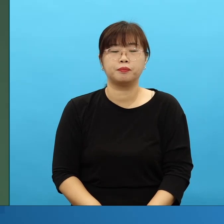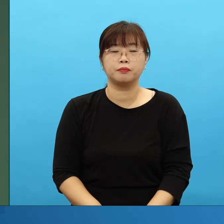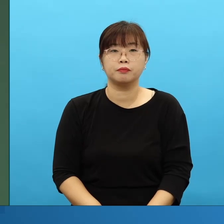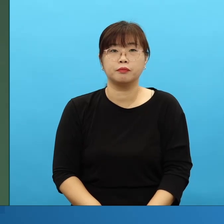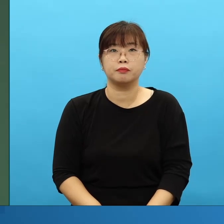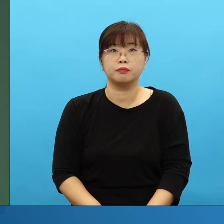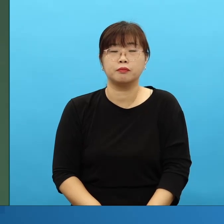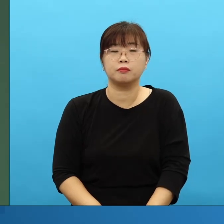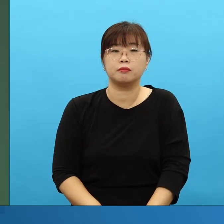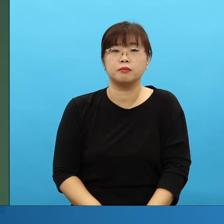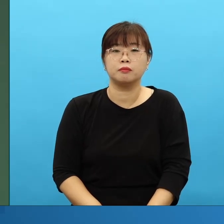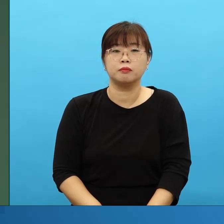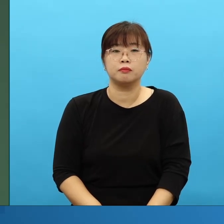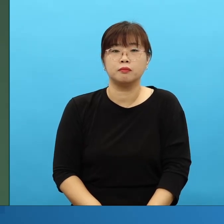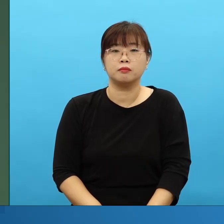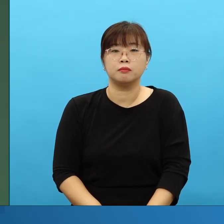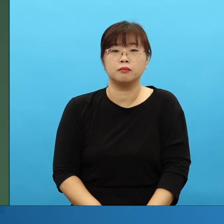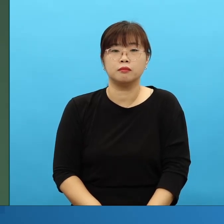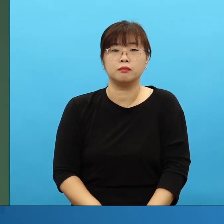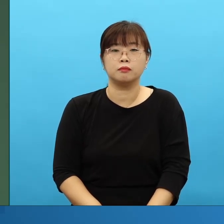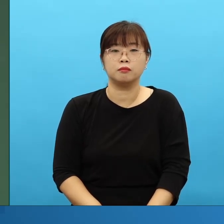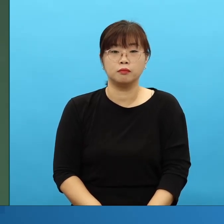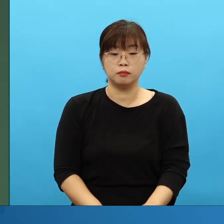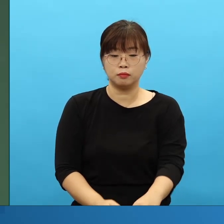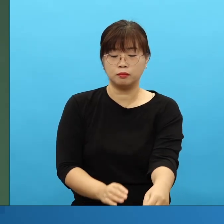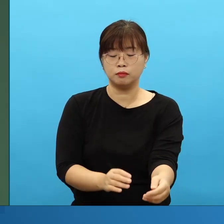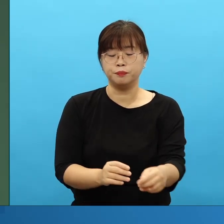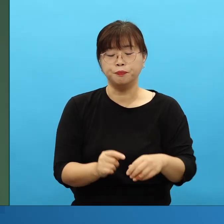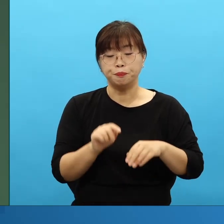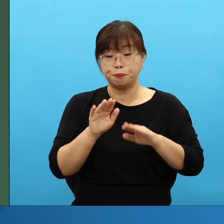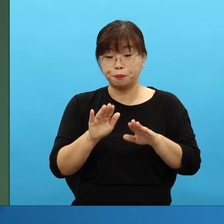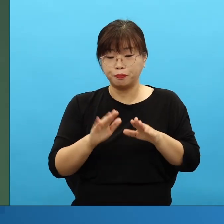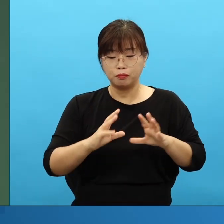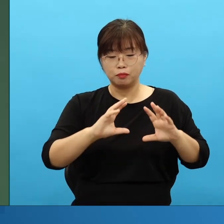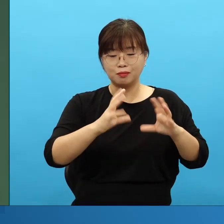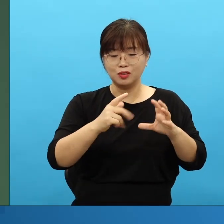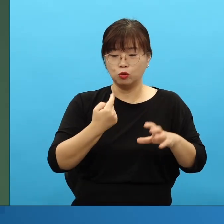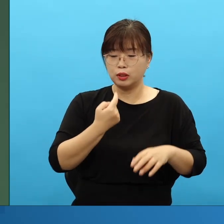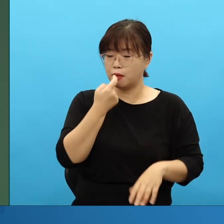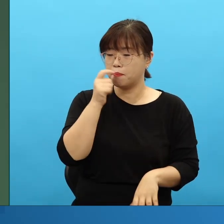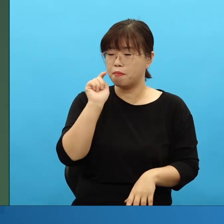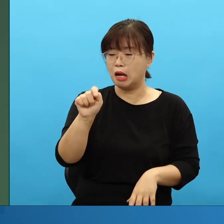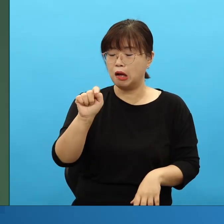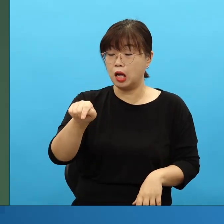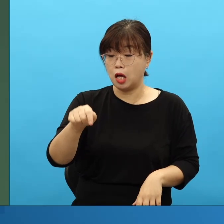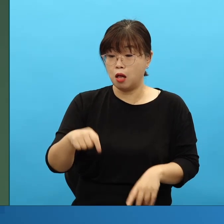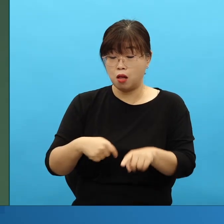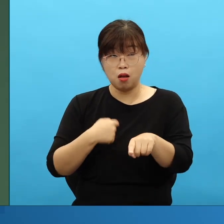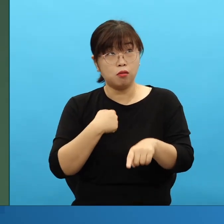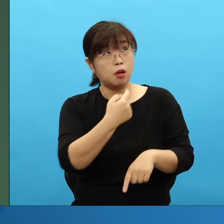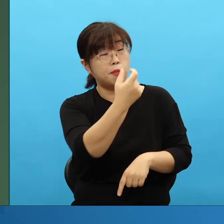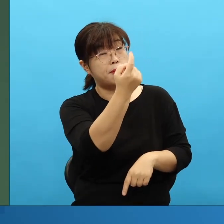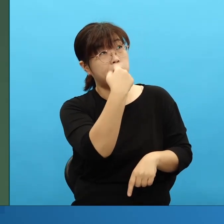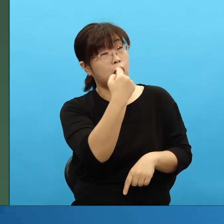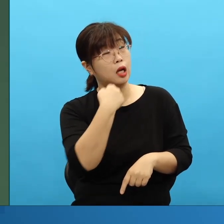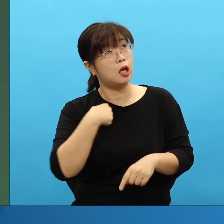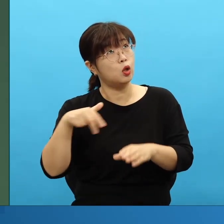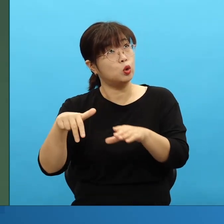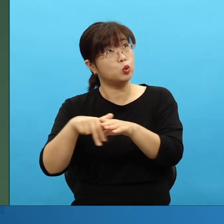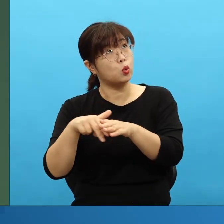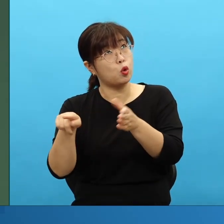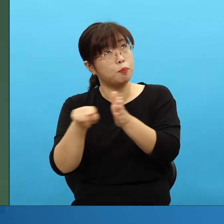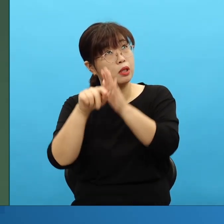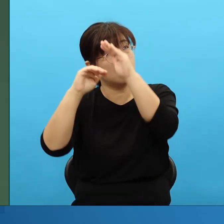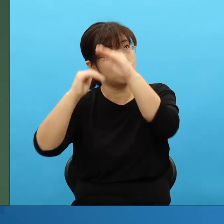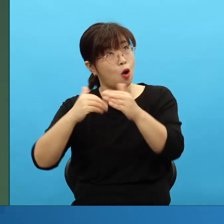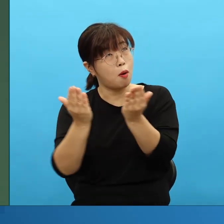보니까 틀린데도 국가 사람 해야 돼요. And that's why even if something was wrong, if the state determined it to be right and they told you to do it, you